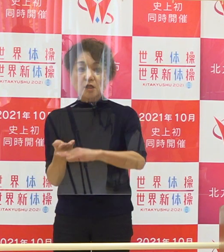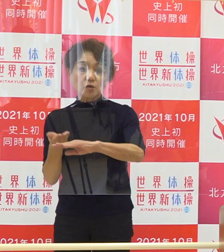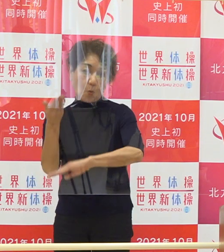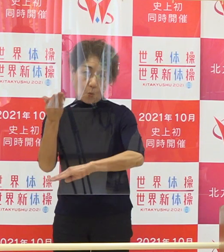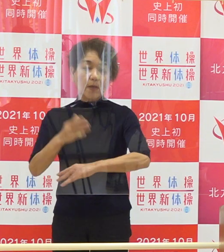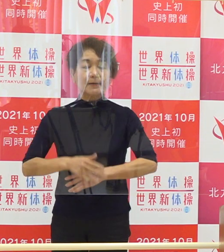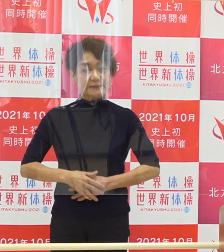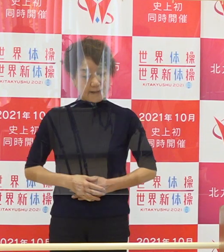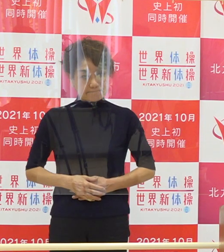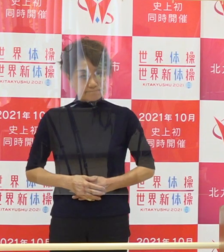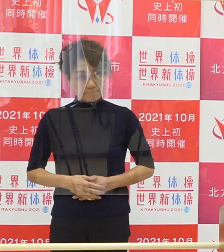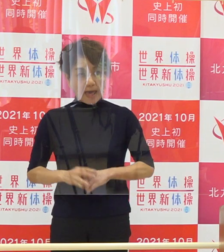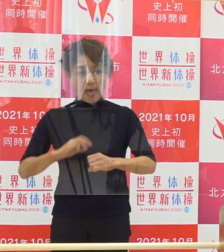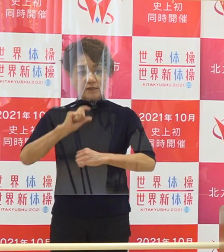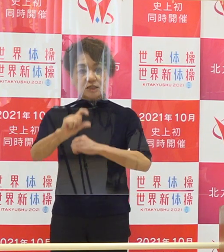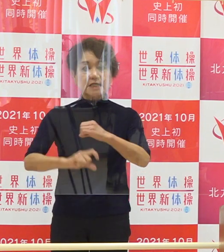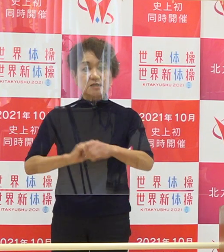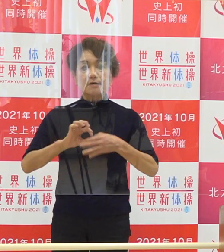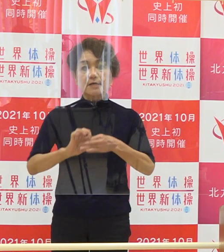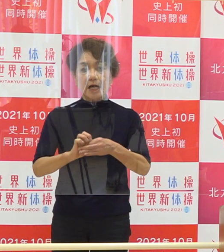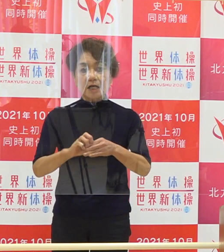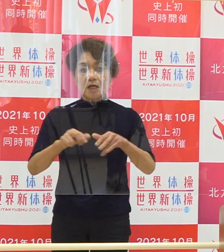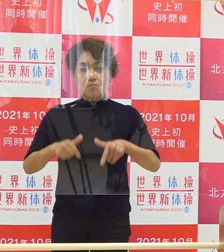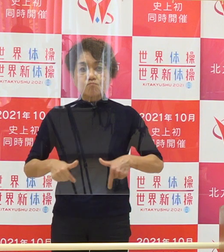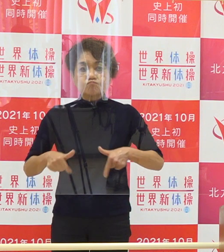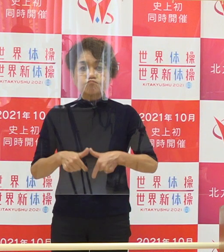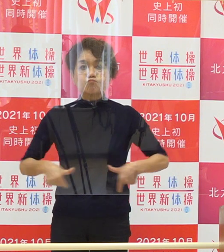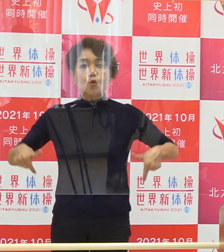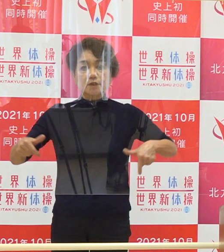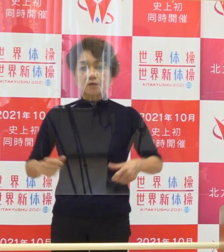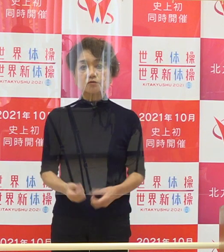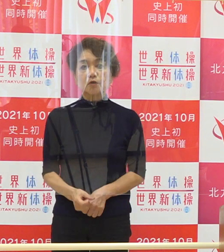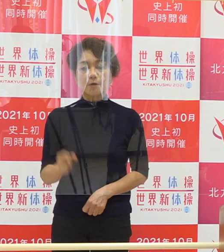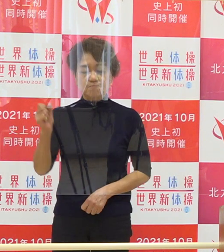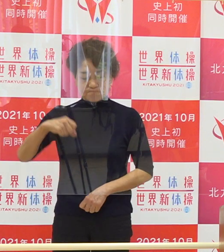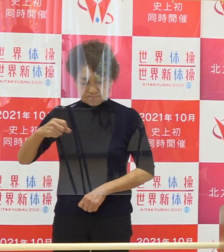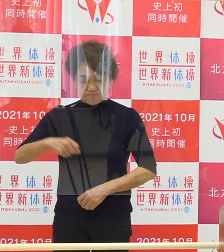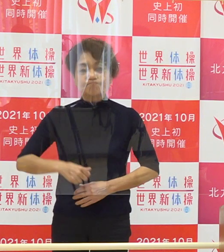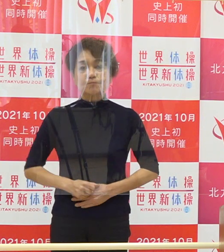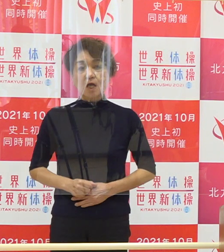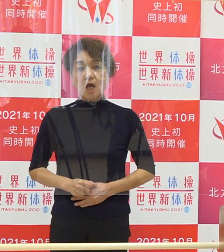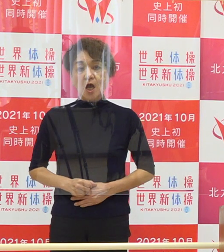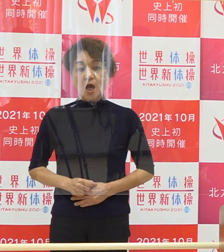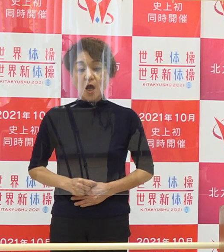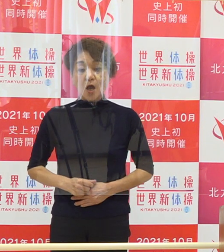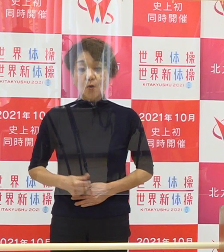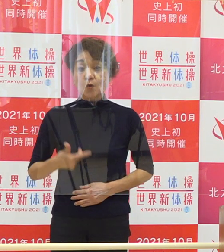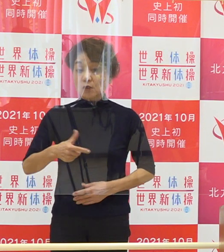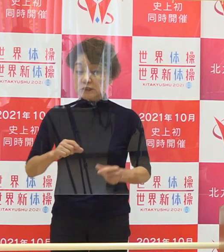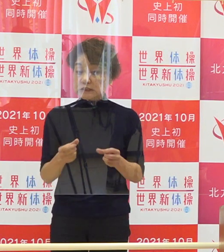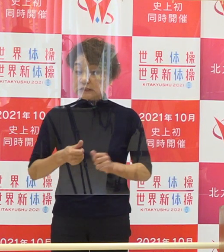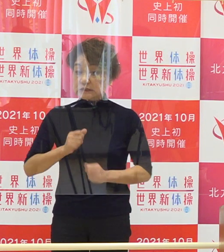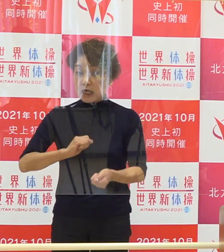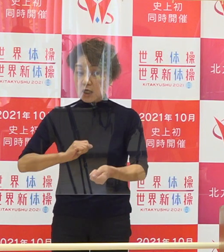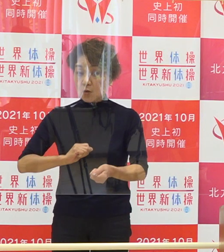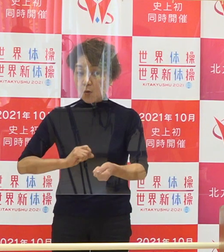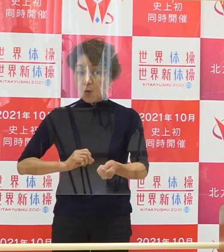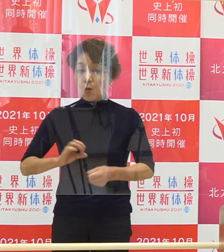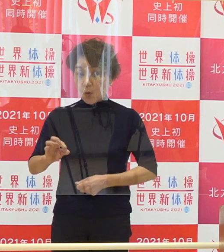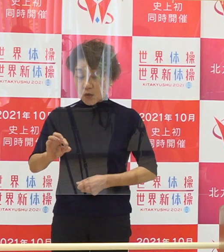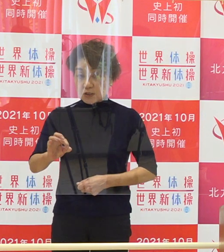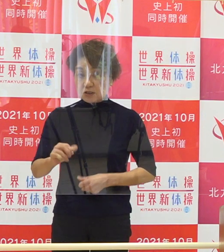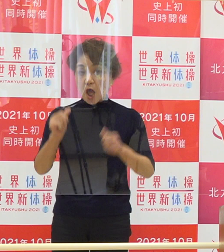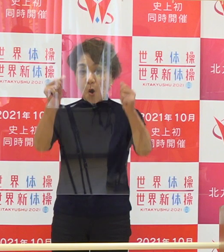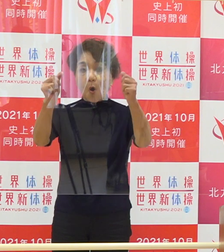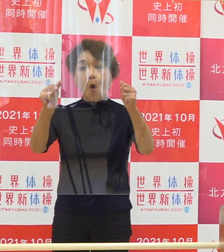の SDGs 関連プロジェクトに賛同してこの資材を購入し、かつそれをホームページな